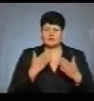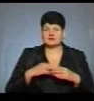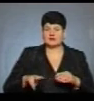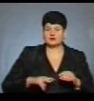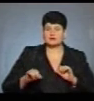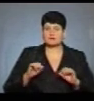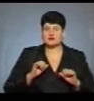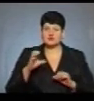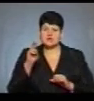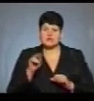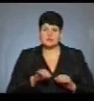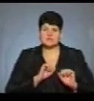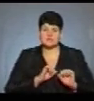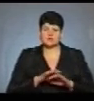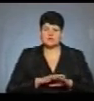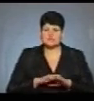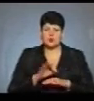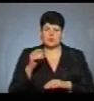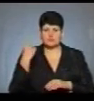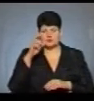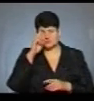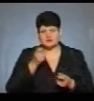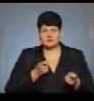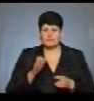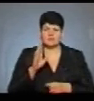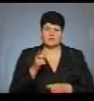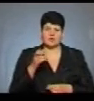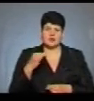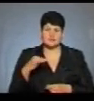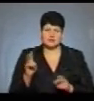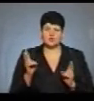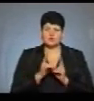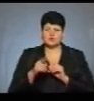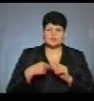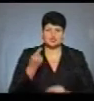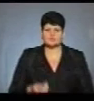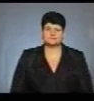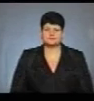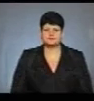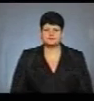директором Департаменту соціального захисту населення облдержадміністрації Вадимом Боярським. До зустрічі в ефірі.